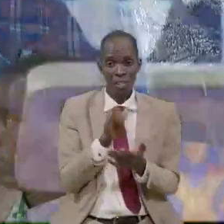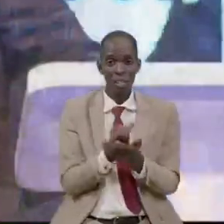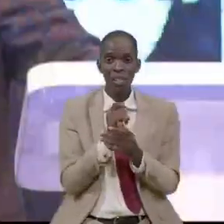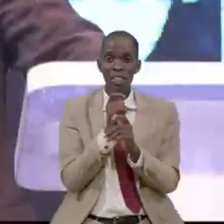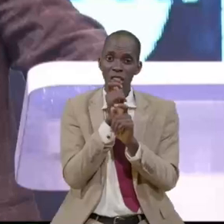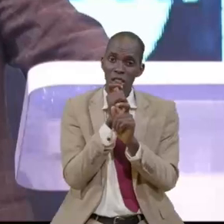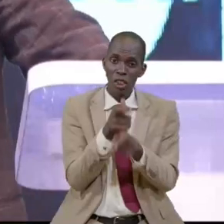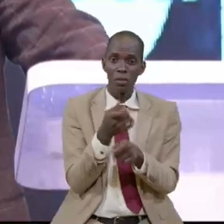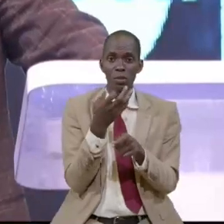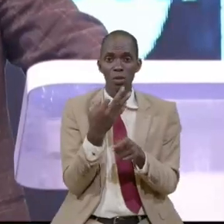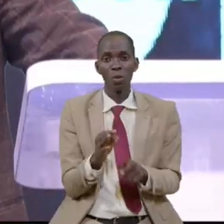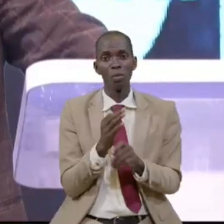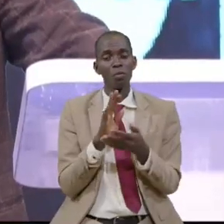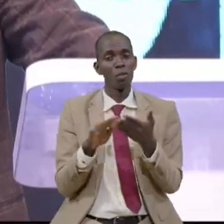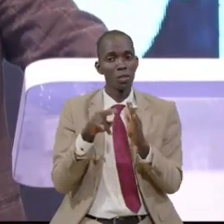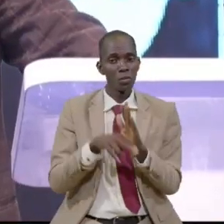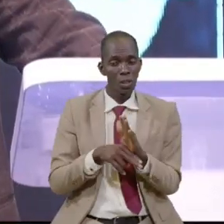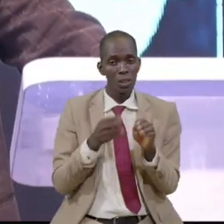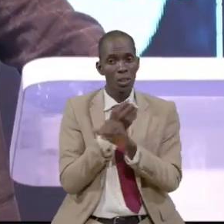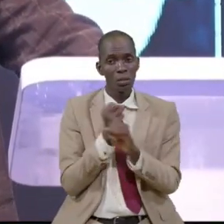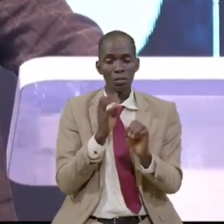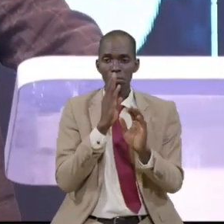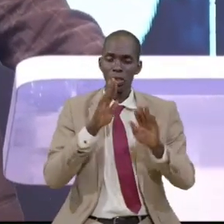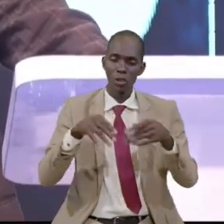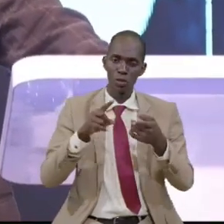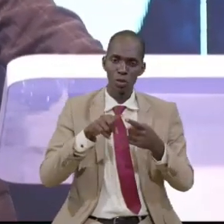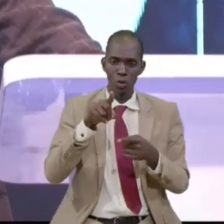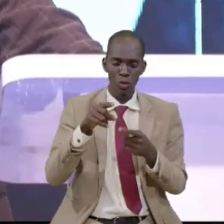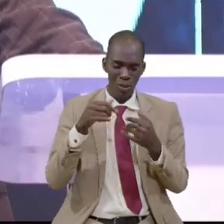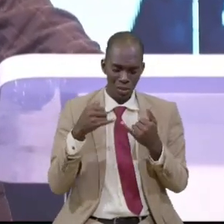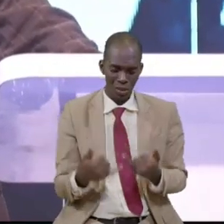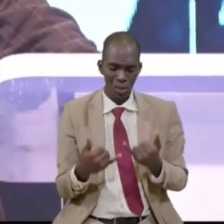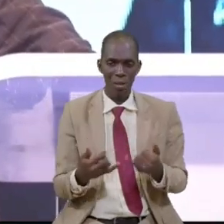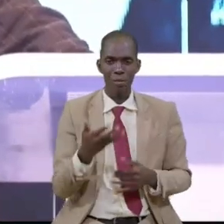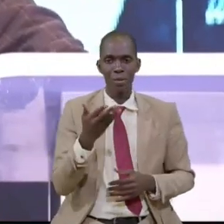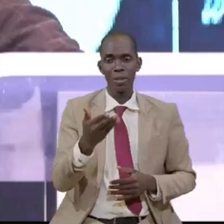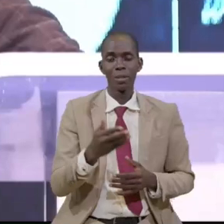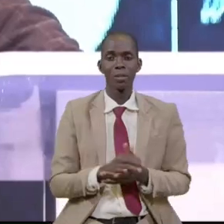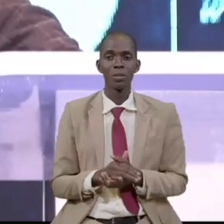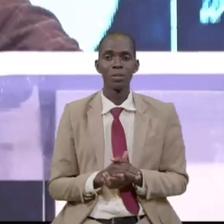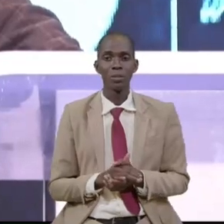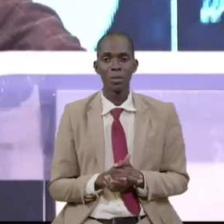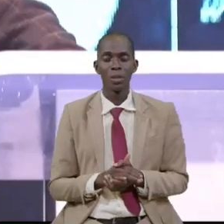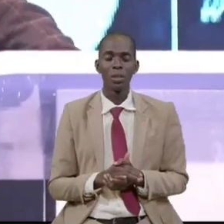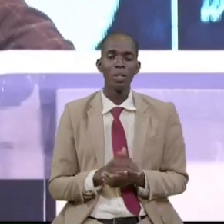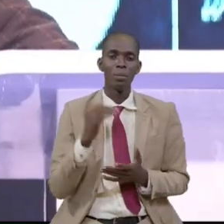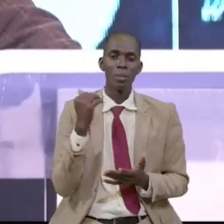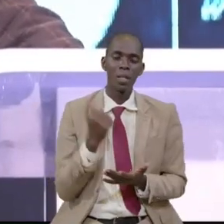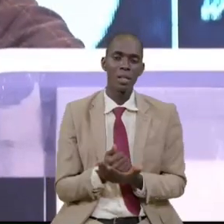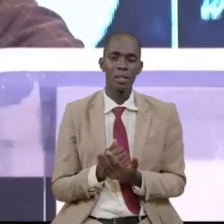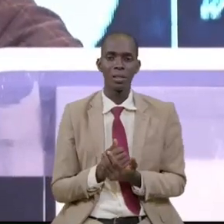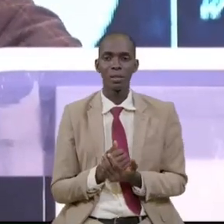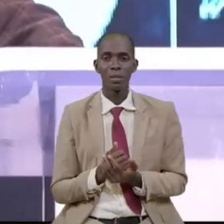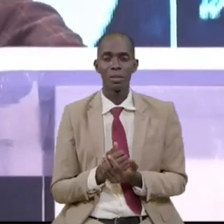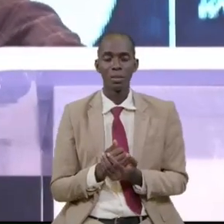pardon, de salut, vous sera accordé maintenant. Amen.